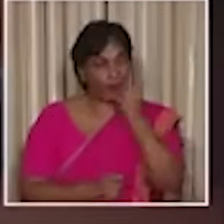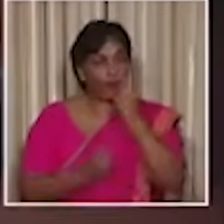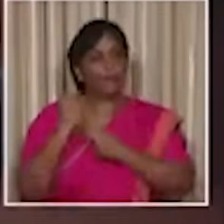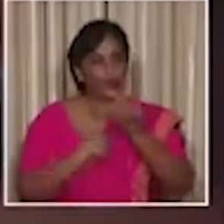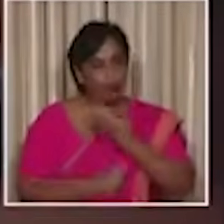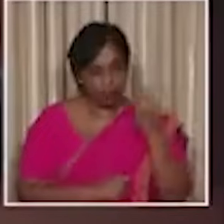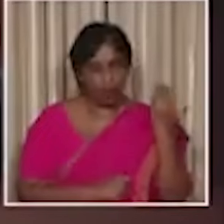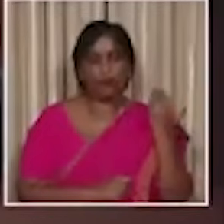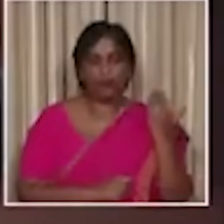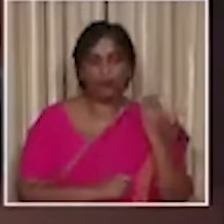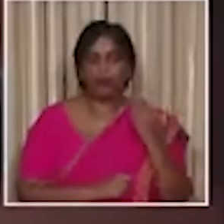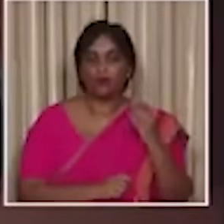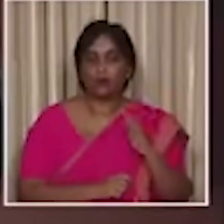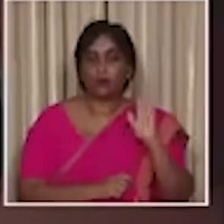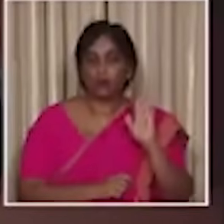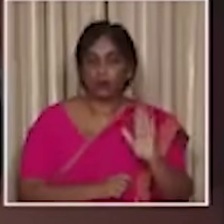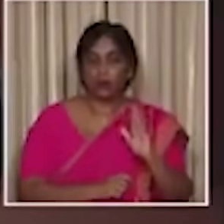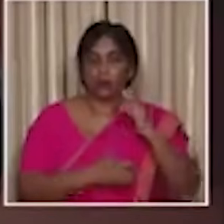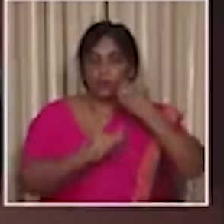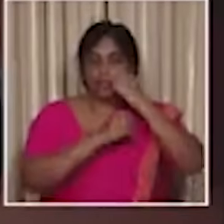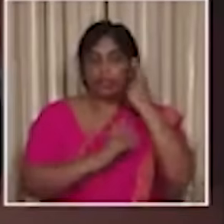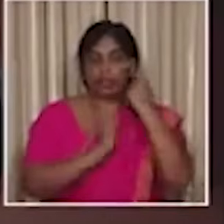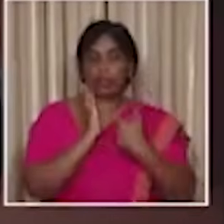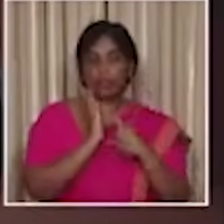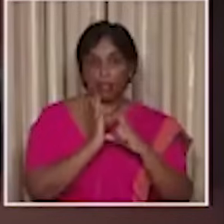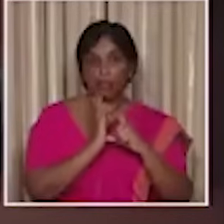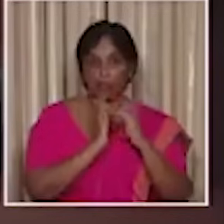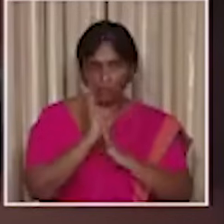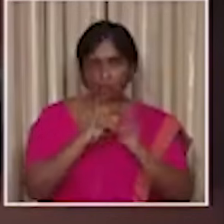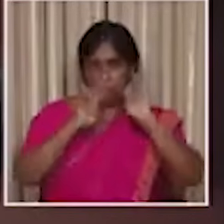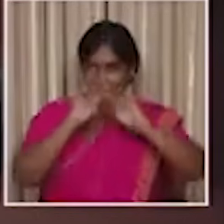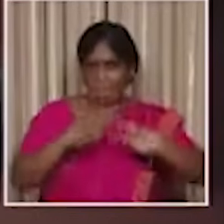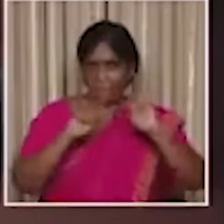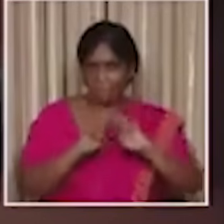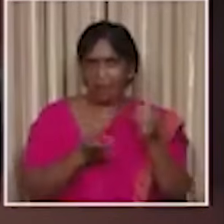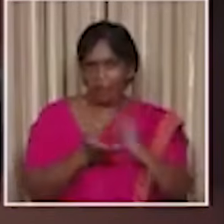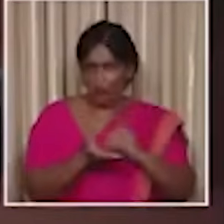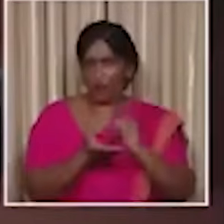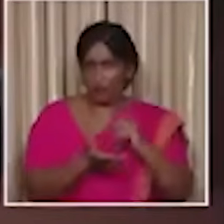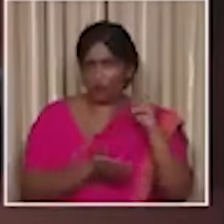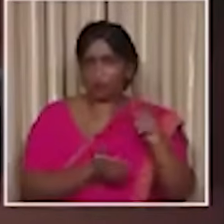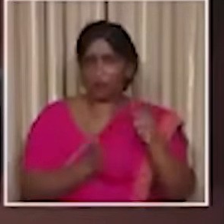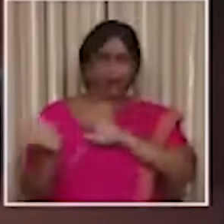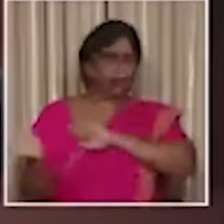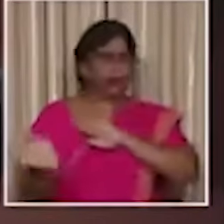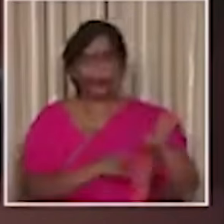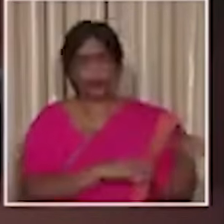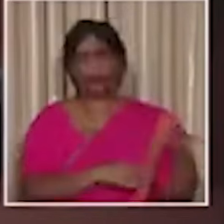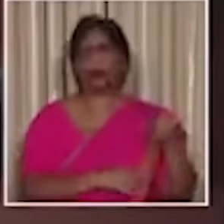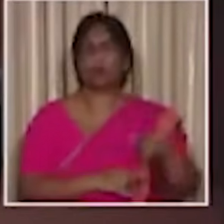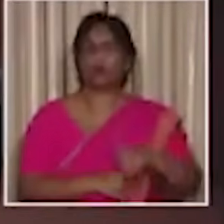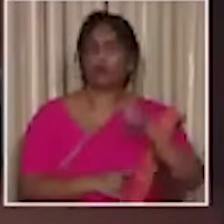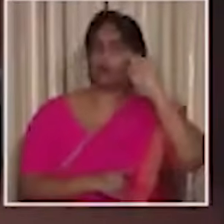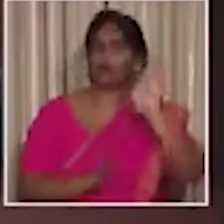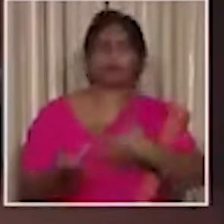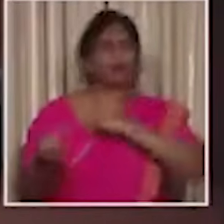හරිද? ඒ නිසා විද්‍යා තාක්ෂණ මුතුමේ ඔබතු මේ කටයුතු කරනකොට පරිශන කරා අවස්ථා තියෙනවා. ඒ ඔක්කොම පැත්තකින් තියලා මම අමුව